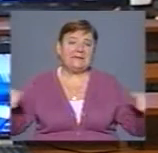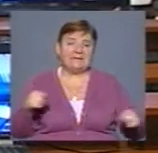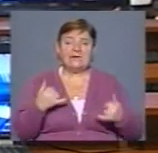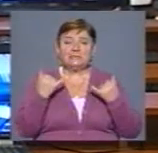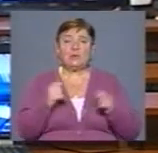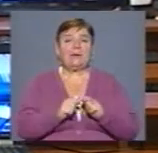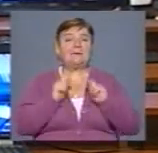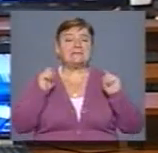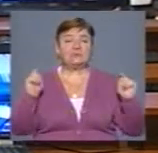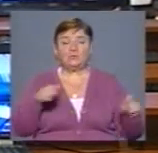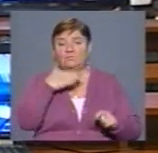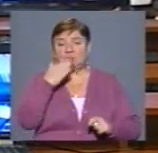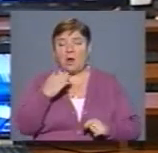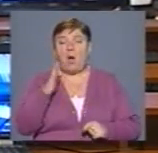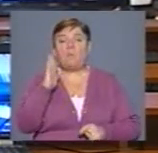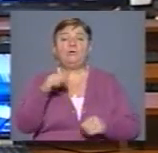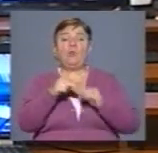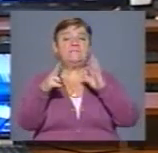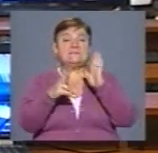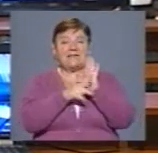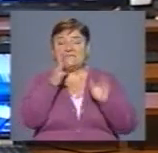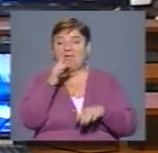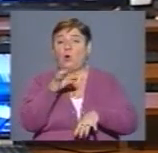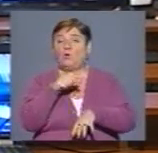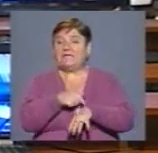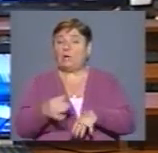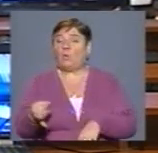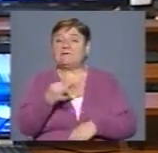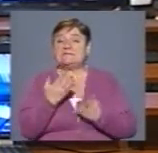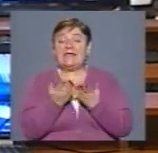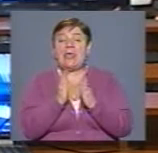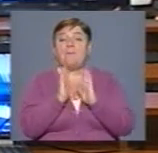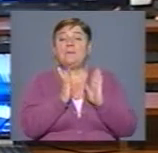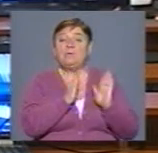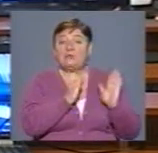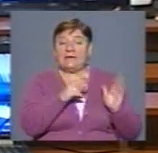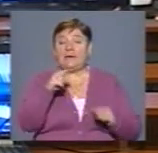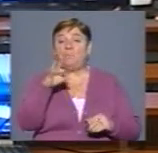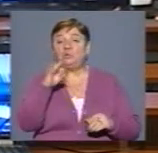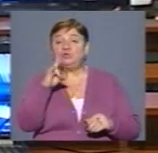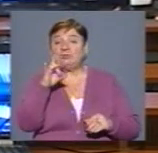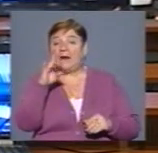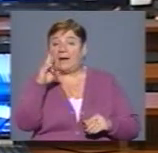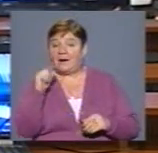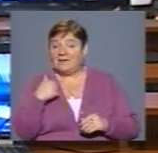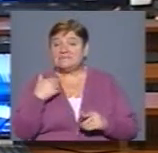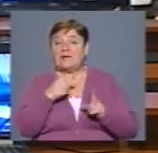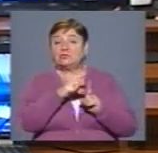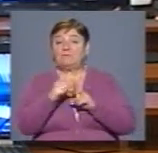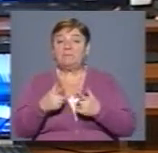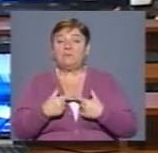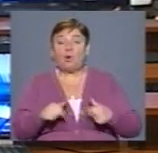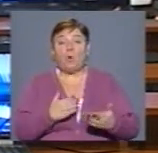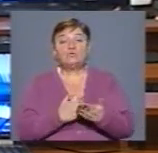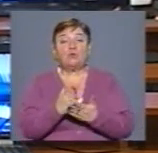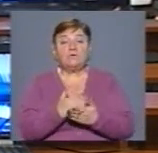Ужгороді. Захід відбудеться о 18-й годині в обласній бібліотеці імені Федора Потушнюка. Про це розповіла завідувачка відділу